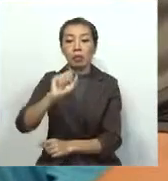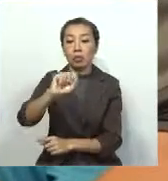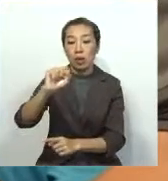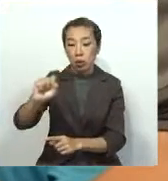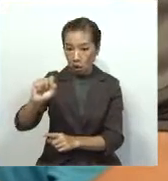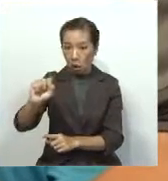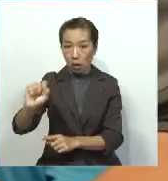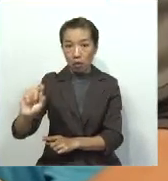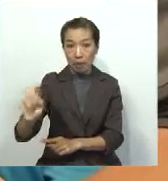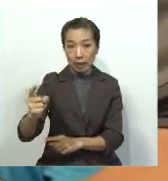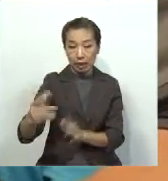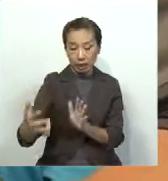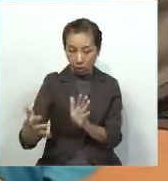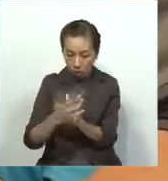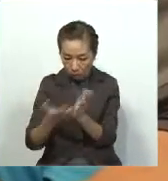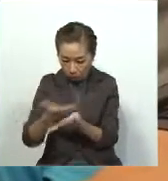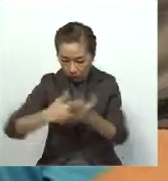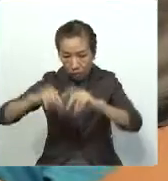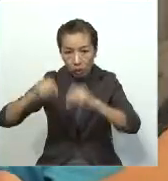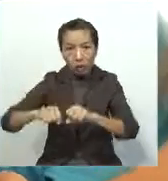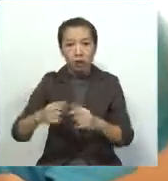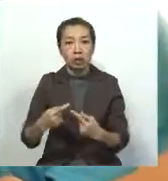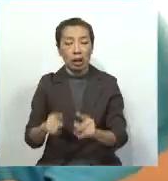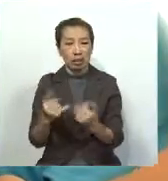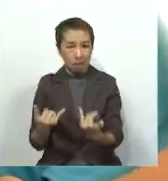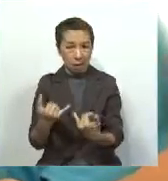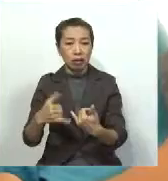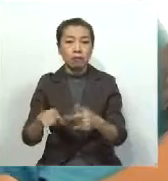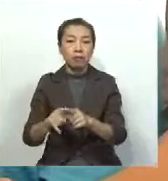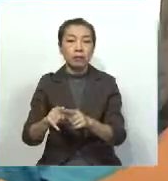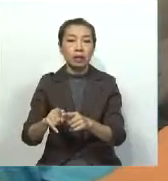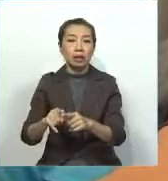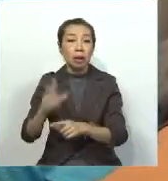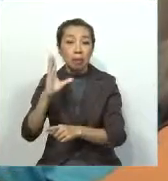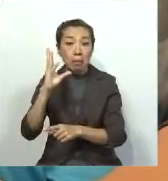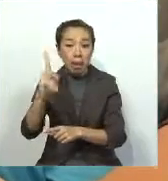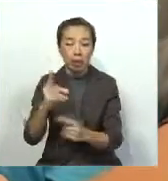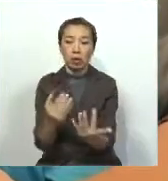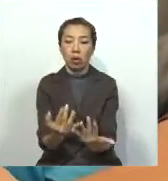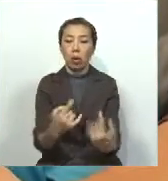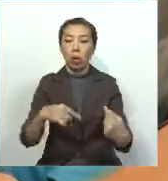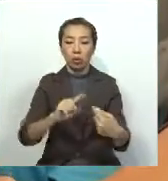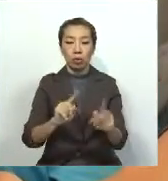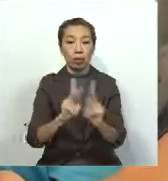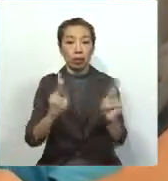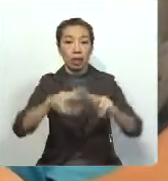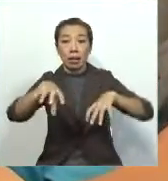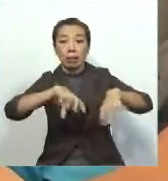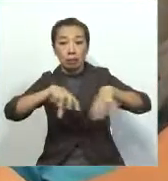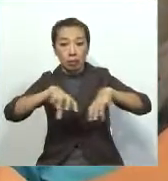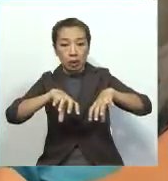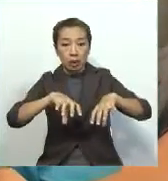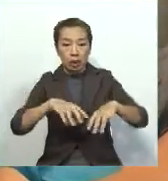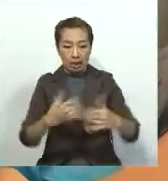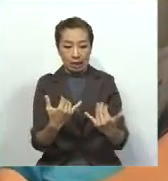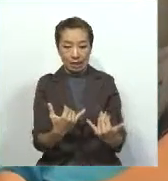ส.เป็นผู้ตัดสินใจซึ่งการประชุมร่วมของ2ฝ่ายนี้จะมีการกำหนดวันออกมาจากการประชุมของคณะกรรมการบริห